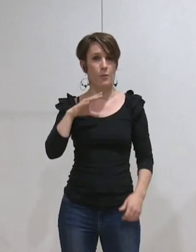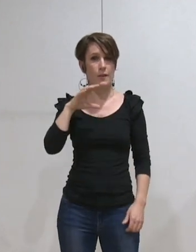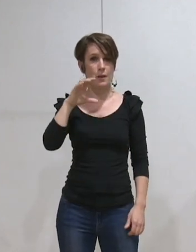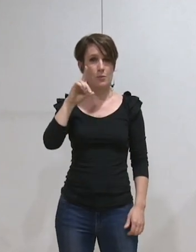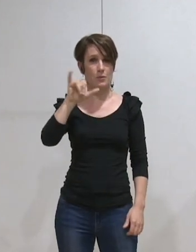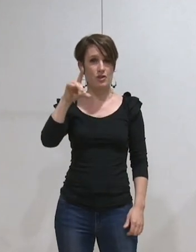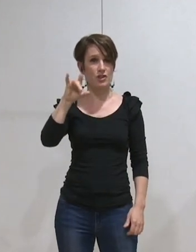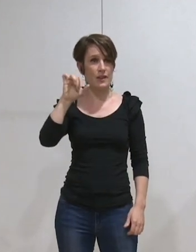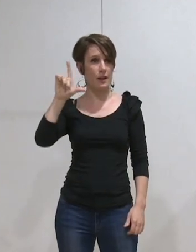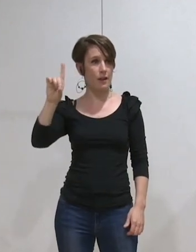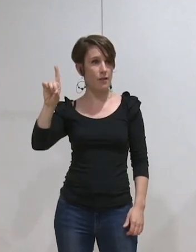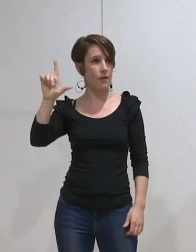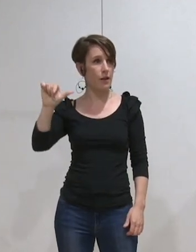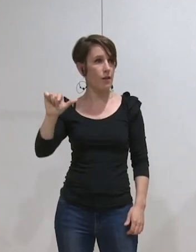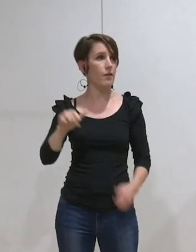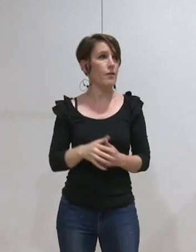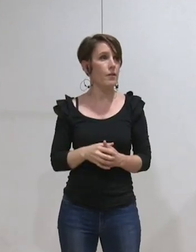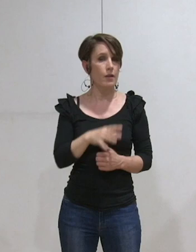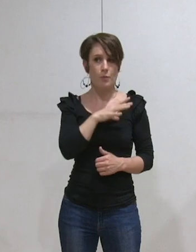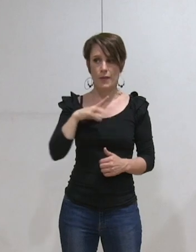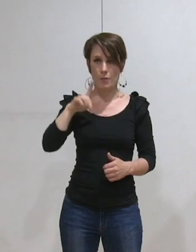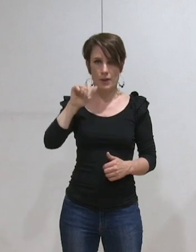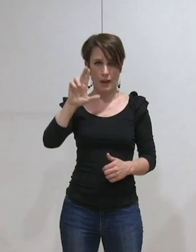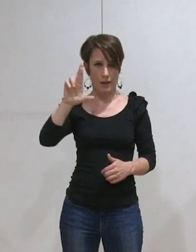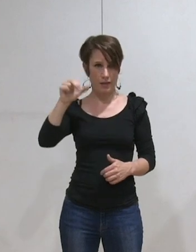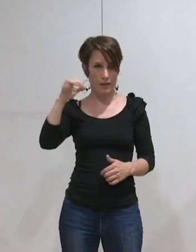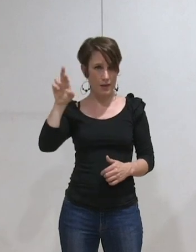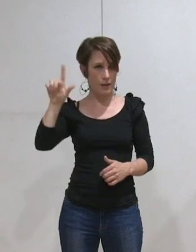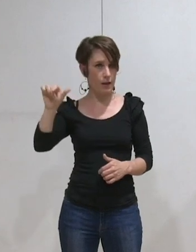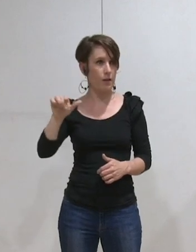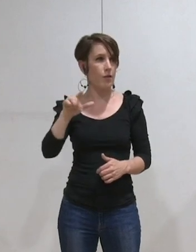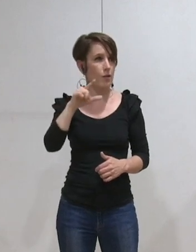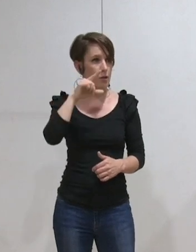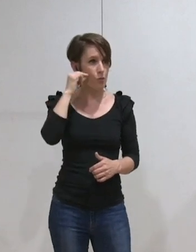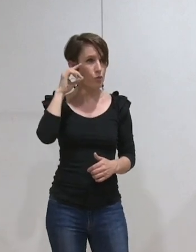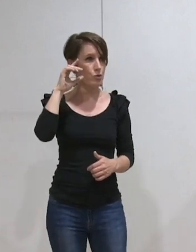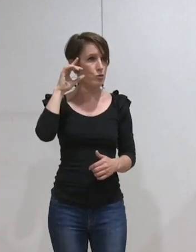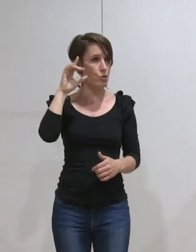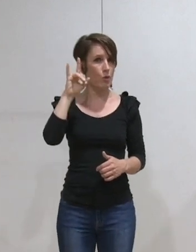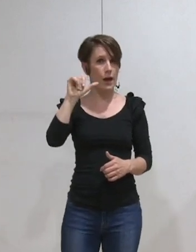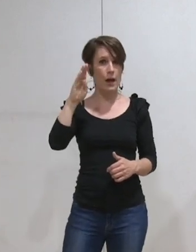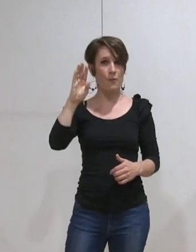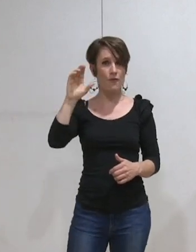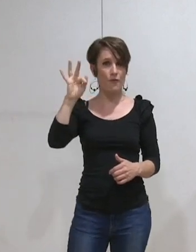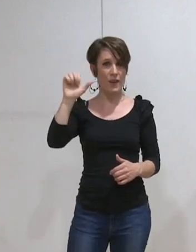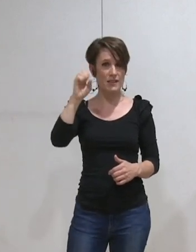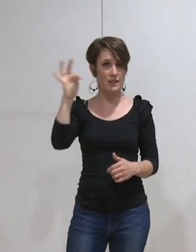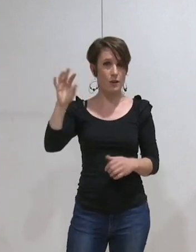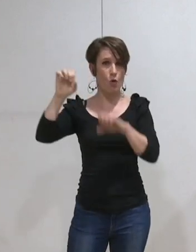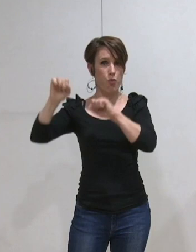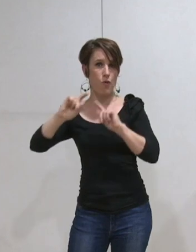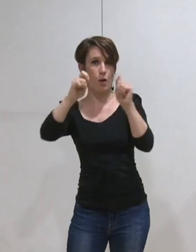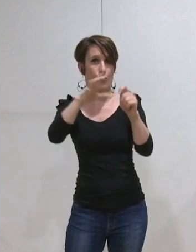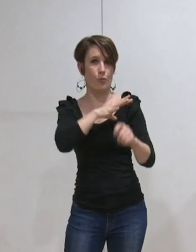Salima garni Christine cl et donne pouvoir à Madame compara